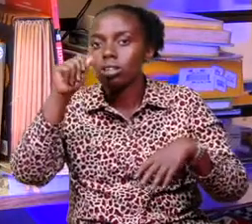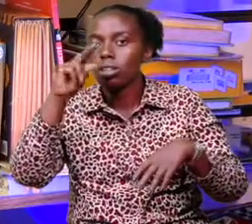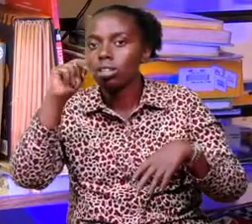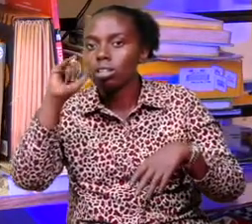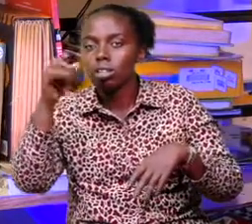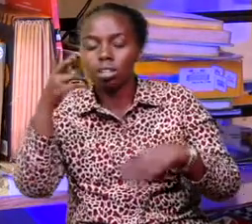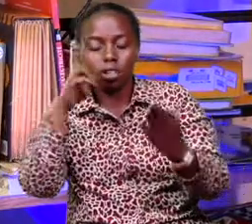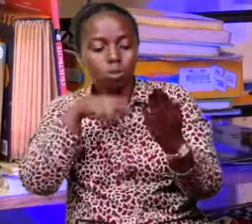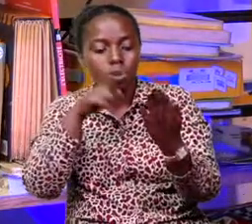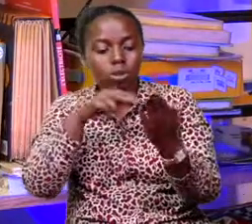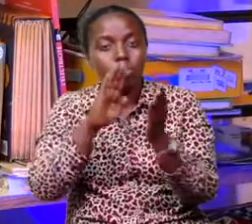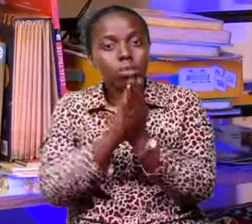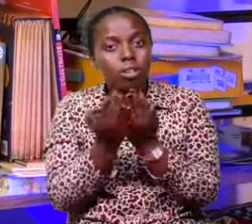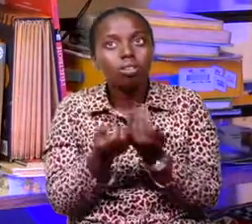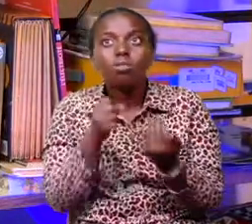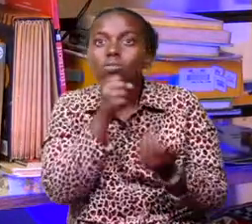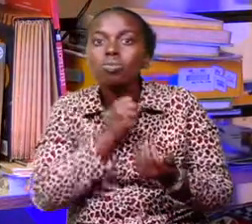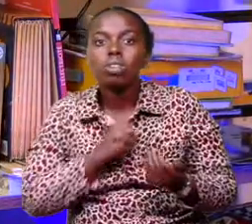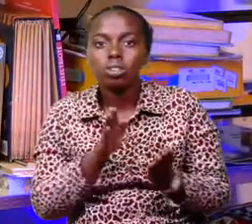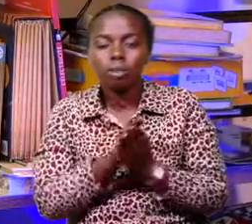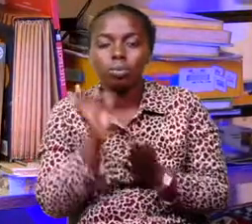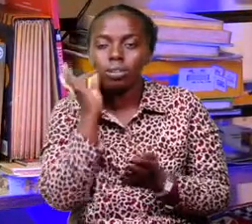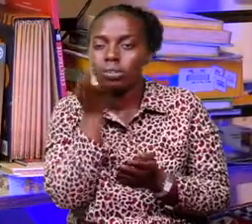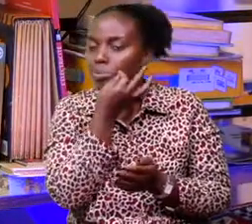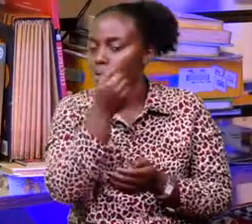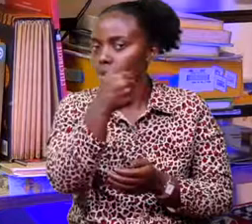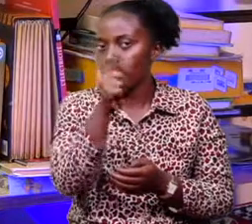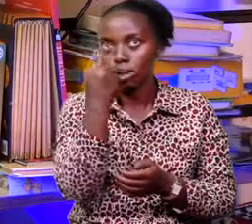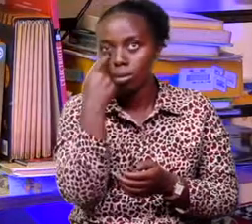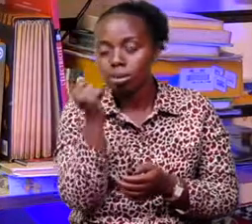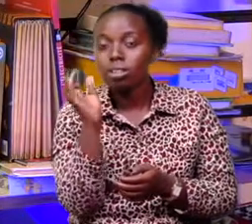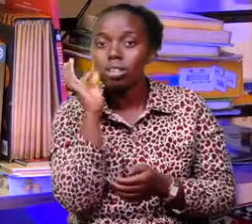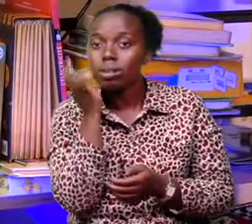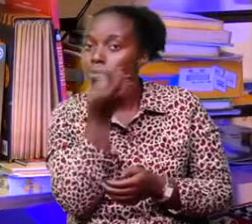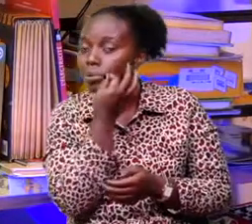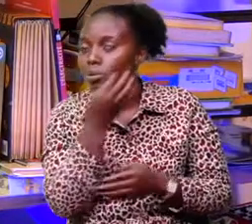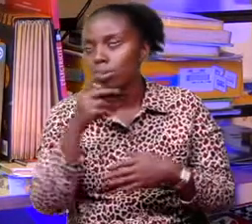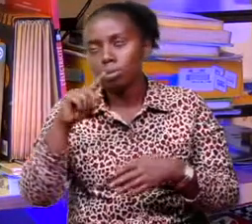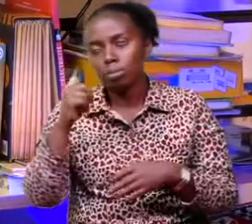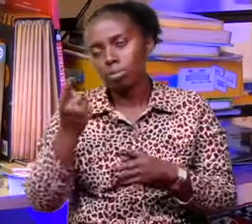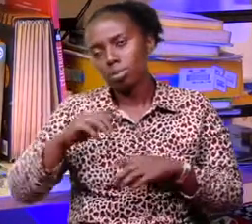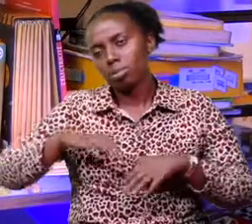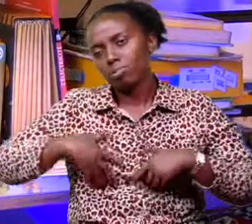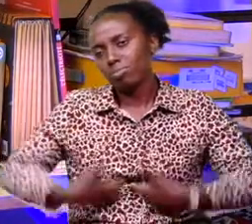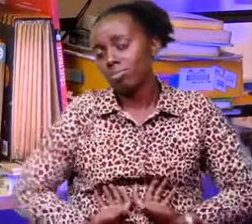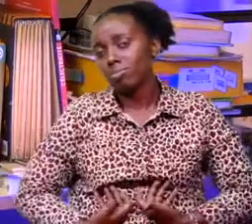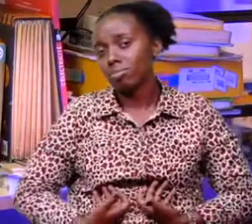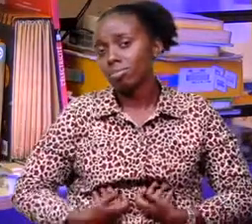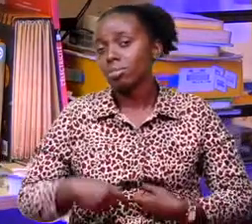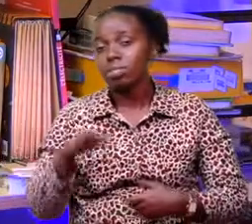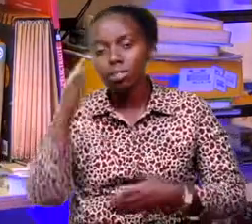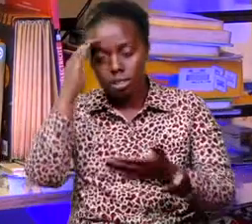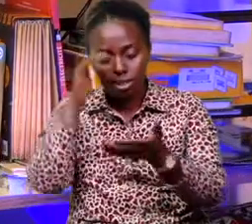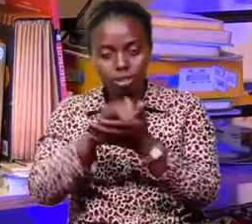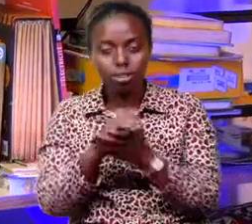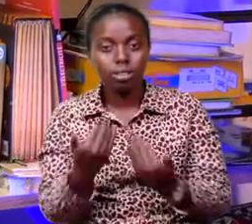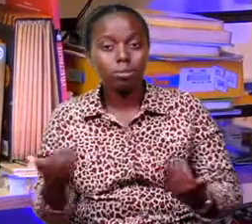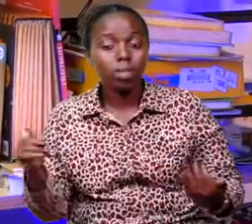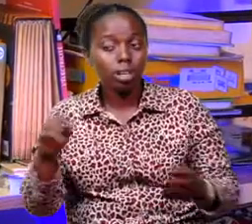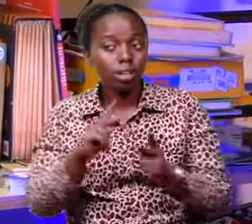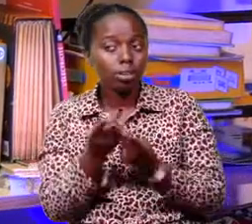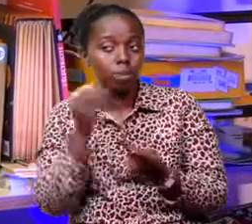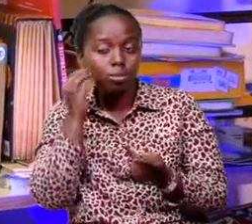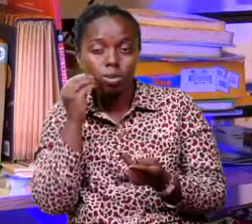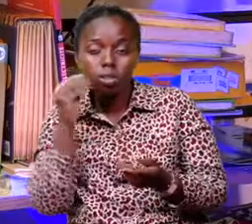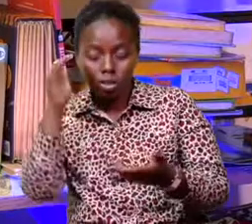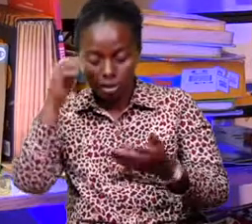intege. Nizere ko namwe abana aho muri mutagomba gucika intege ahubwo mugomba kugira gute kugira courage mugomba kugira